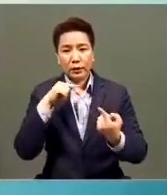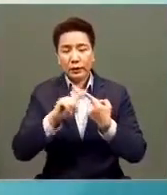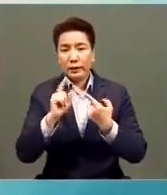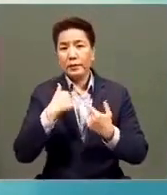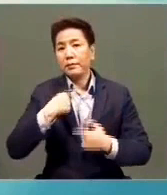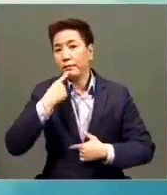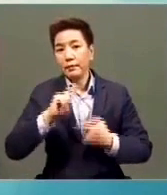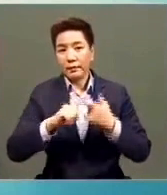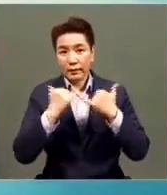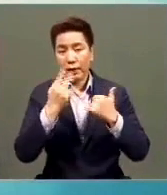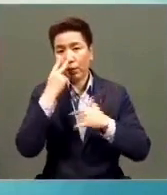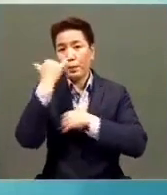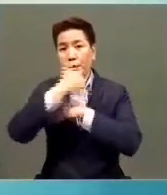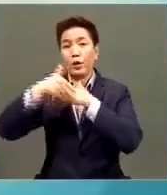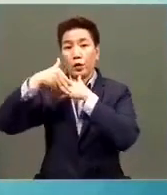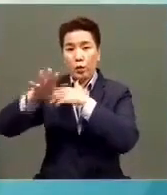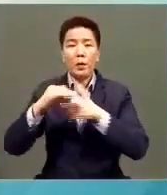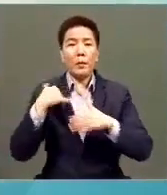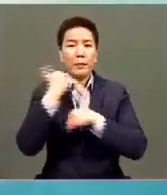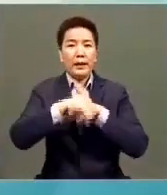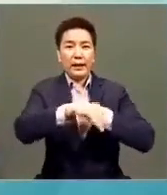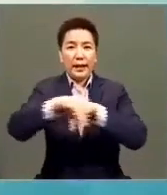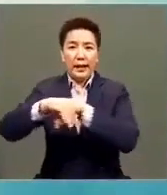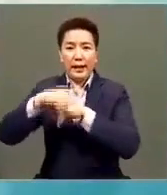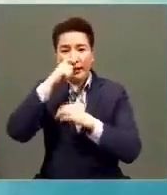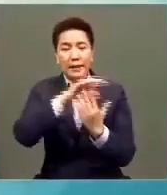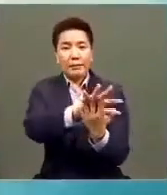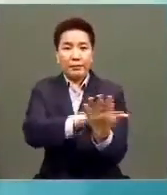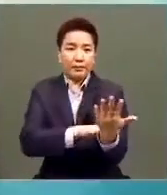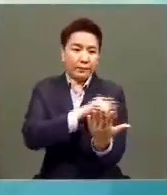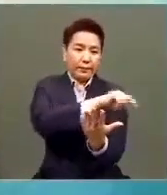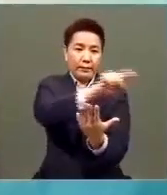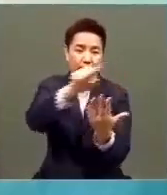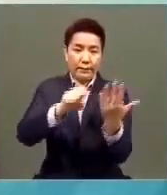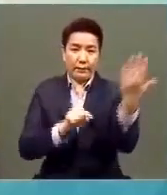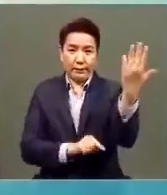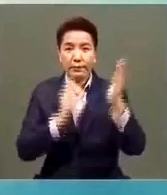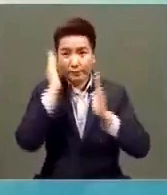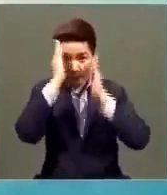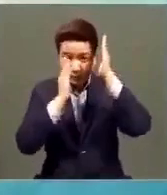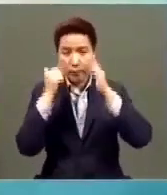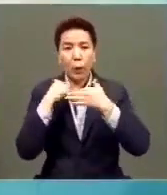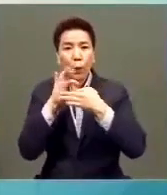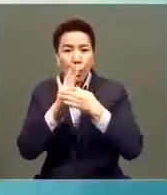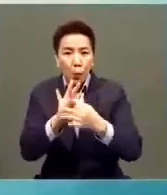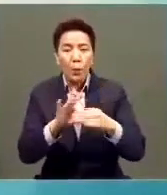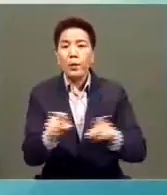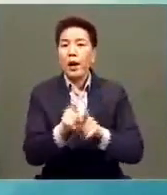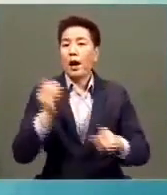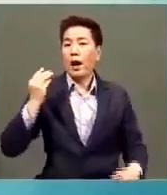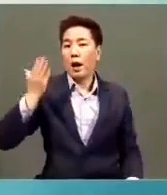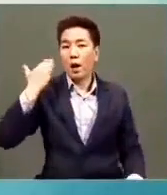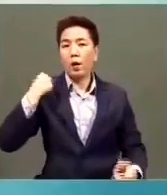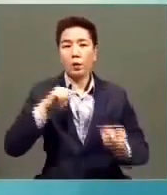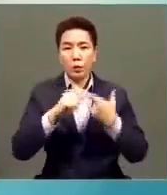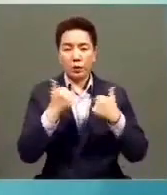งจะต้องเป็นต่างประเทศในส่วนของเพื่อนบ้านค่ะถ้าในวันนี้นะคะมาเลเซียคงยังเป็นที่น่ากังวลอยู่ตัว